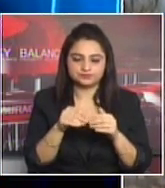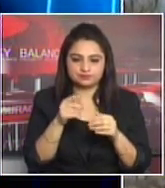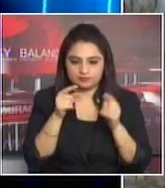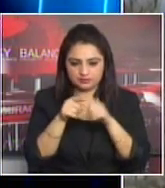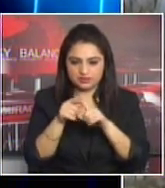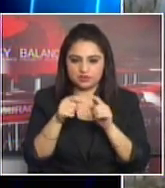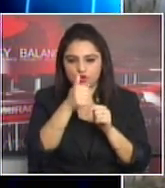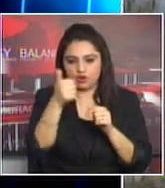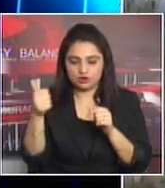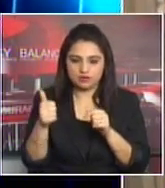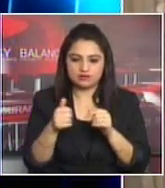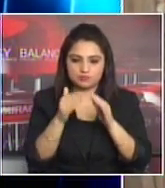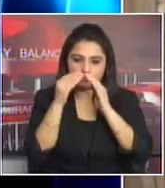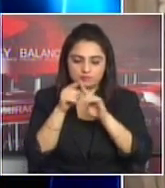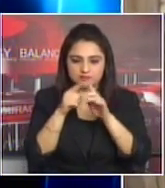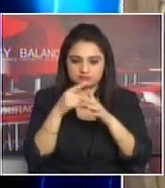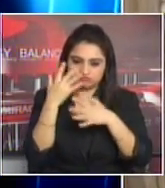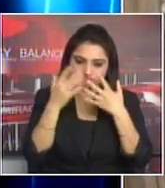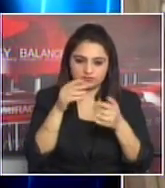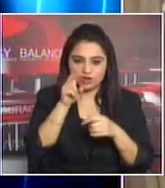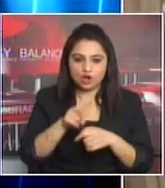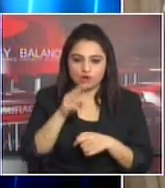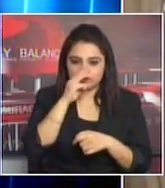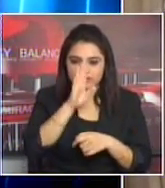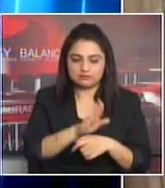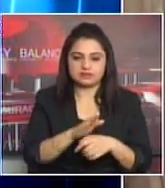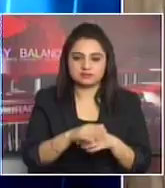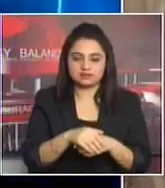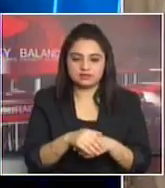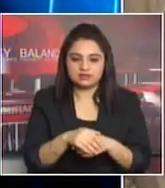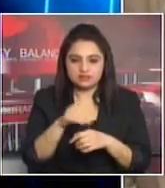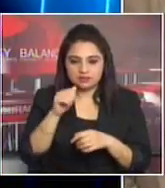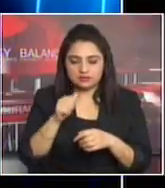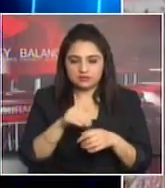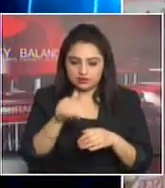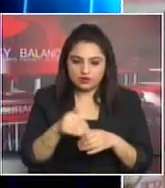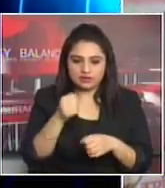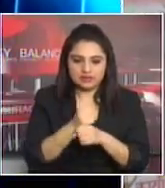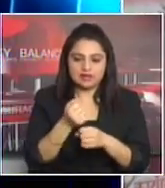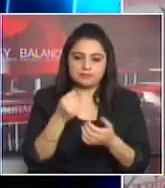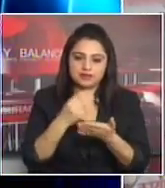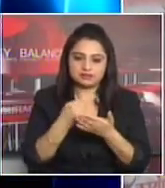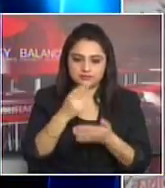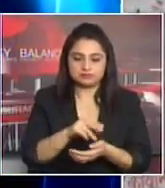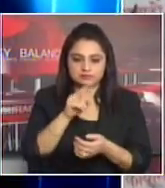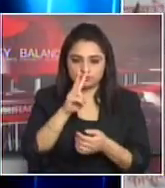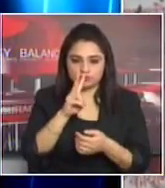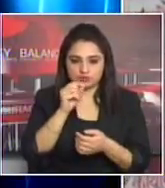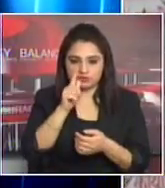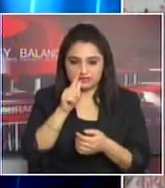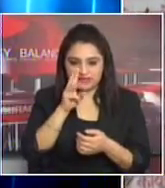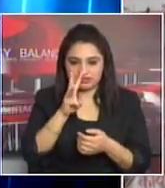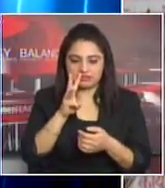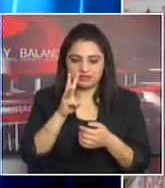समेत अलपत्र अवस्थामा छन्। ताकमको वडा भवनका लागि जग खन्ने मात्र काम भएको छ भने 2073 असोजमा सम्पन्न गर्ने